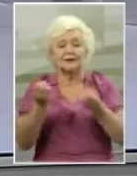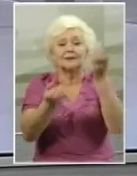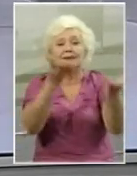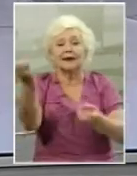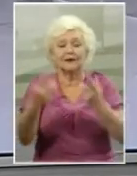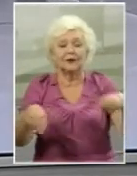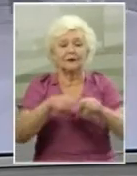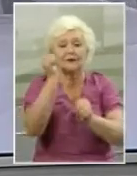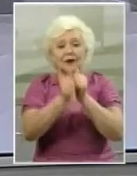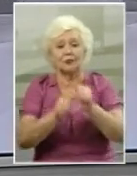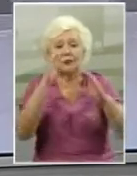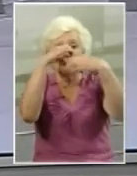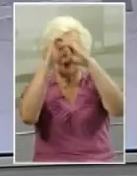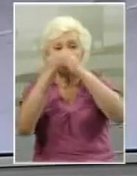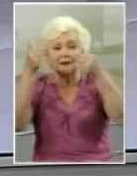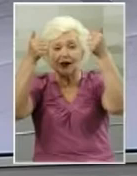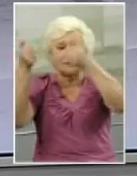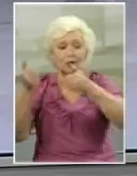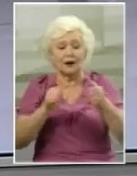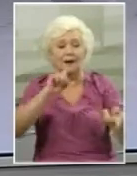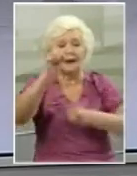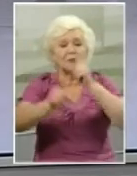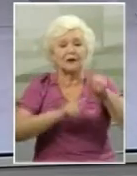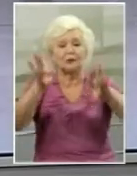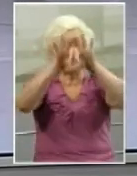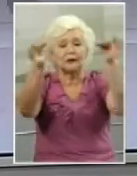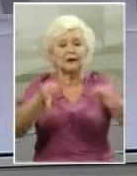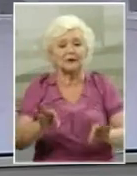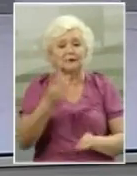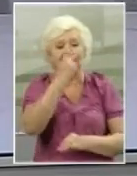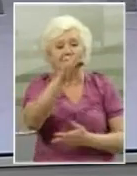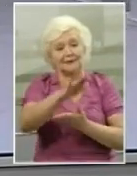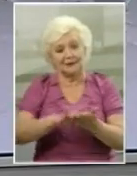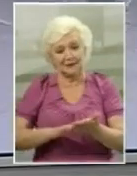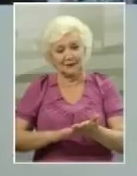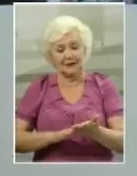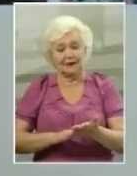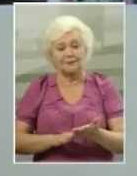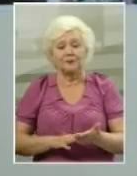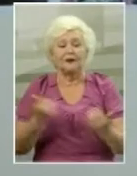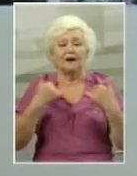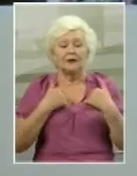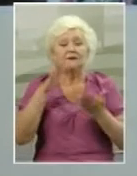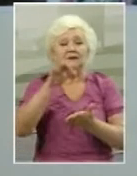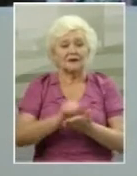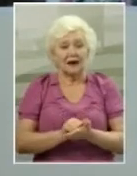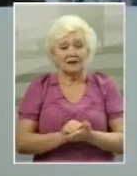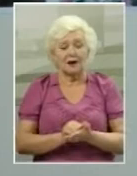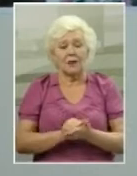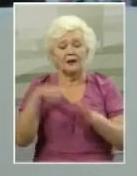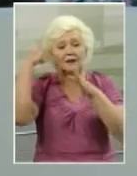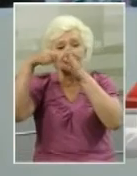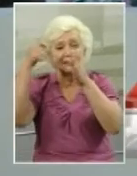Як буденність через призму фотокамери перетворюється на мистецтво. Дивіться далі. Займаюся я